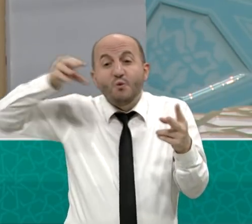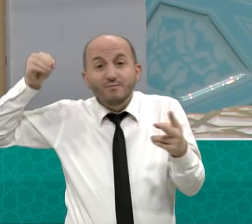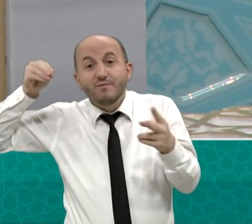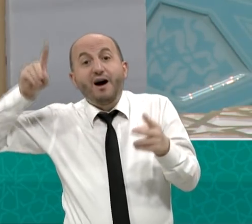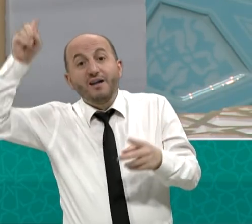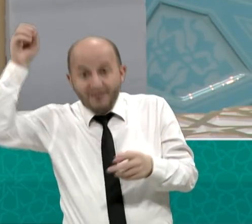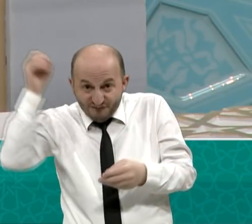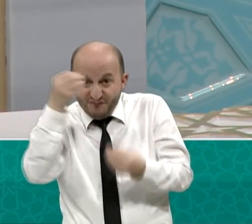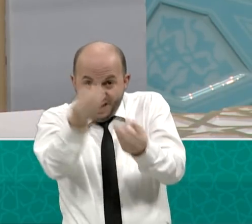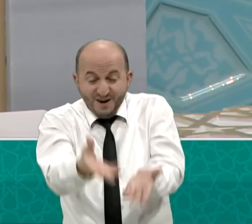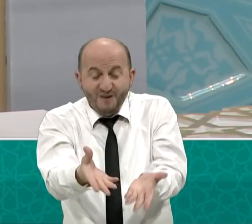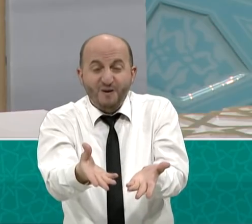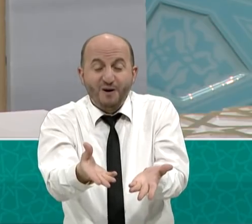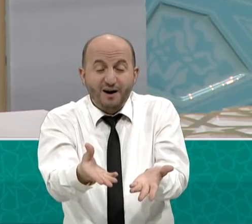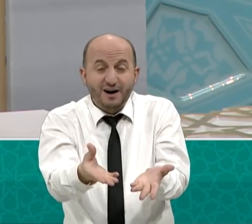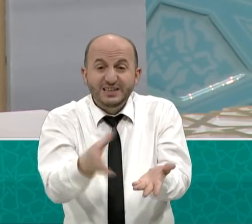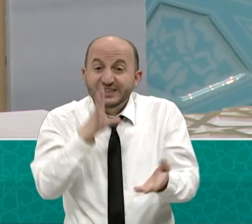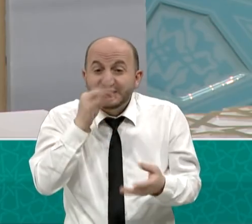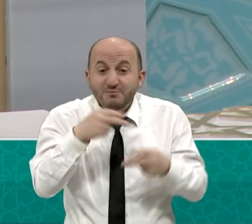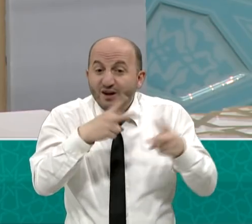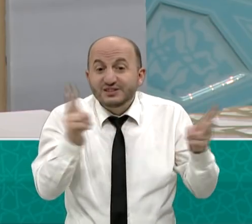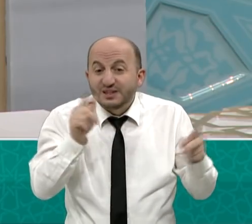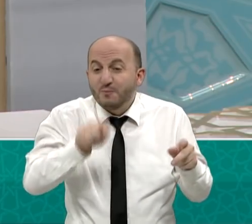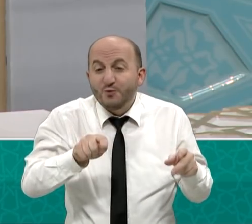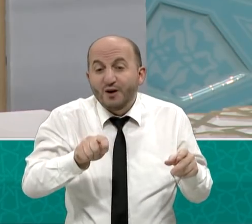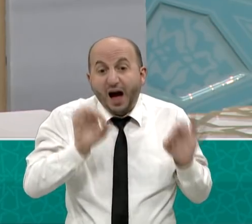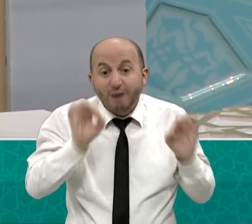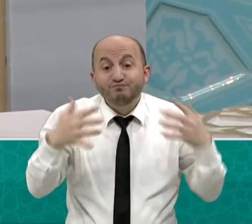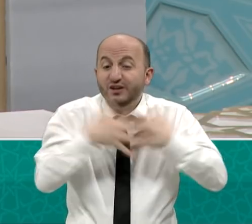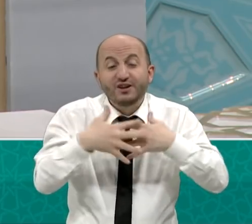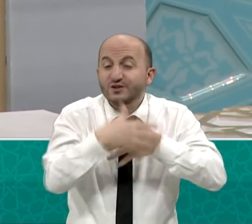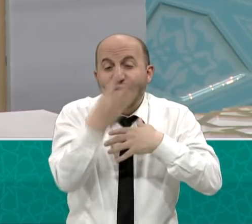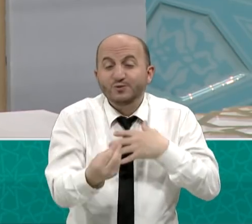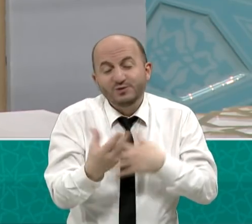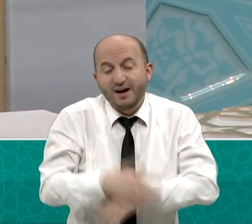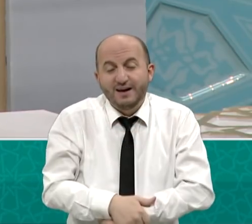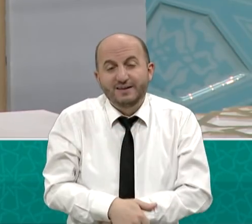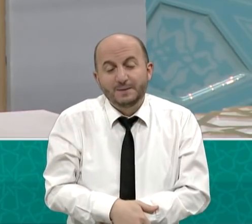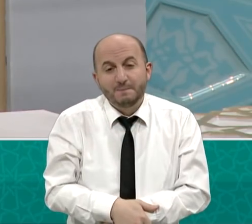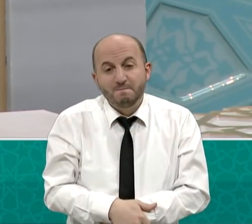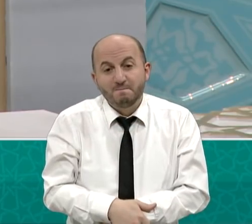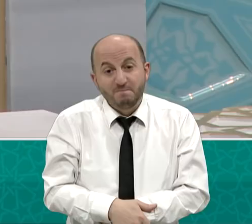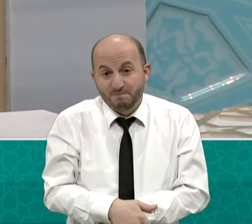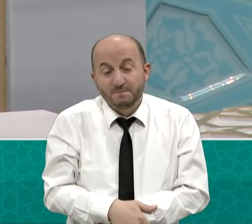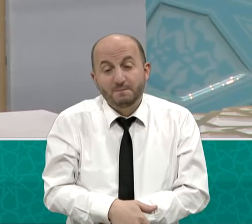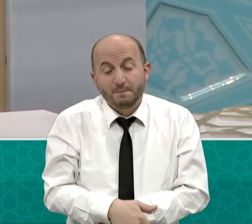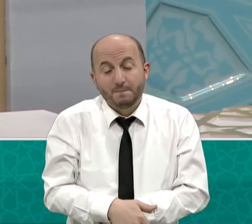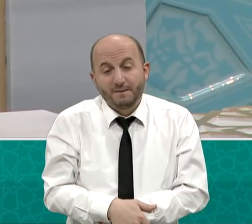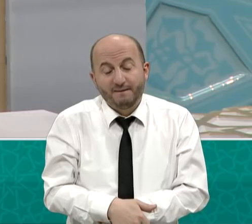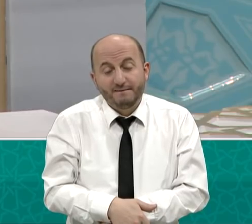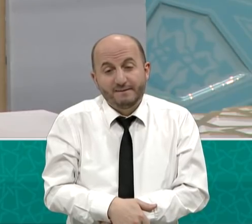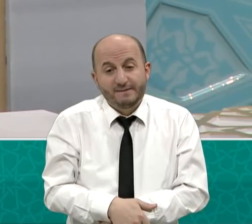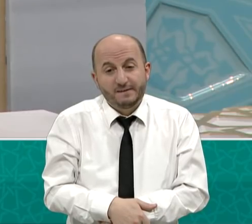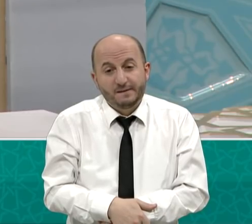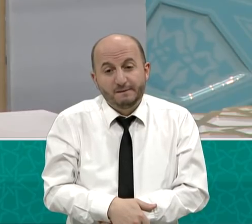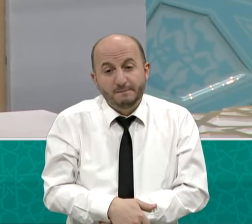Allah'ın dışında getirecek kimdi? Hep gece olsaydı. Yine aynı Rabbimiz devamında İnce